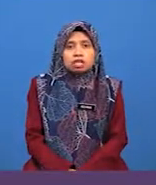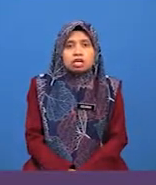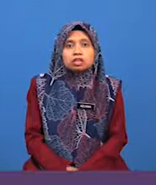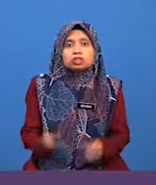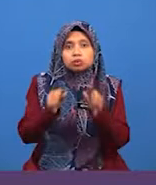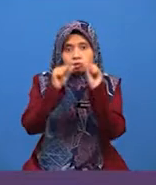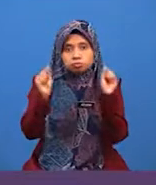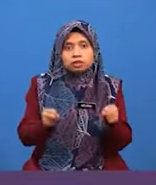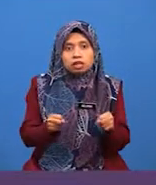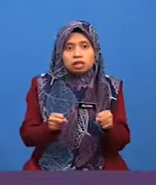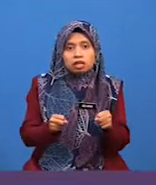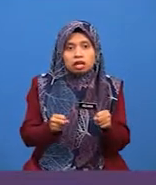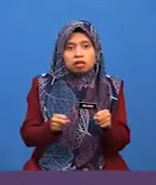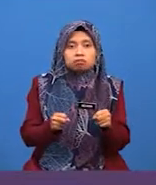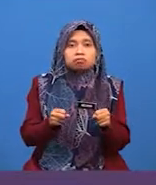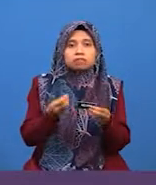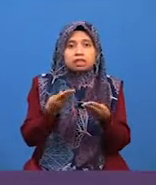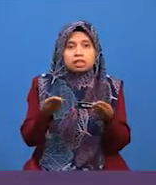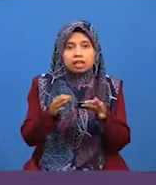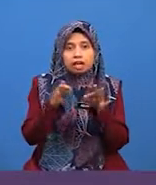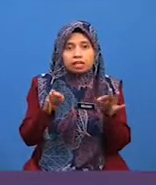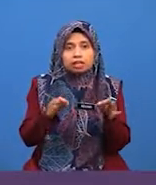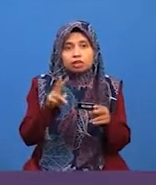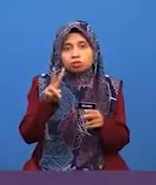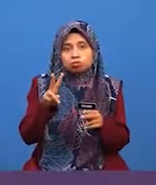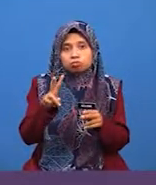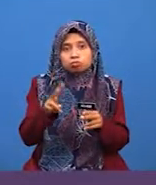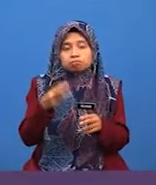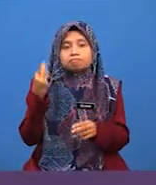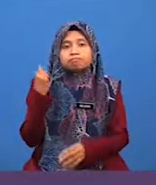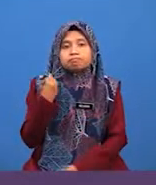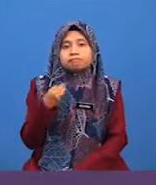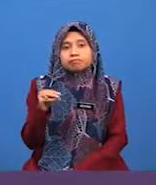Subjek bagi ayat yang kedua ialah mereka.